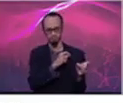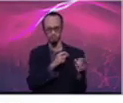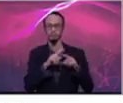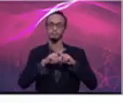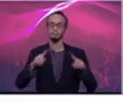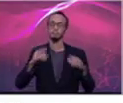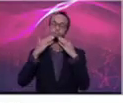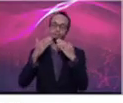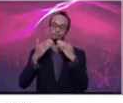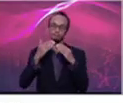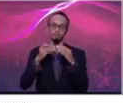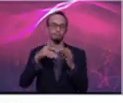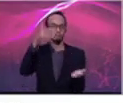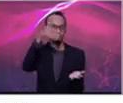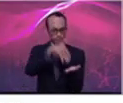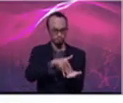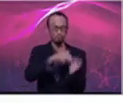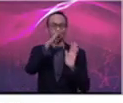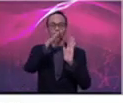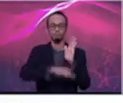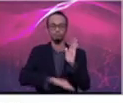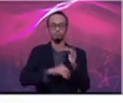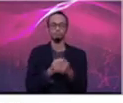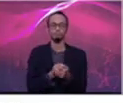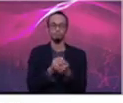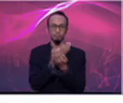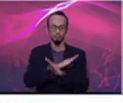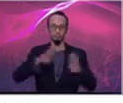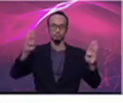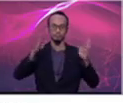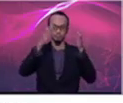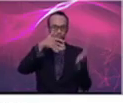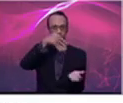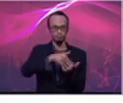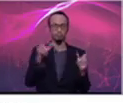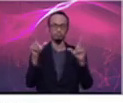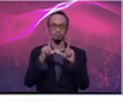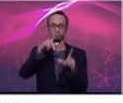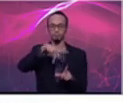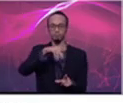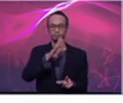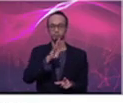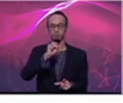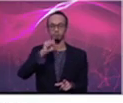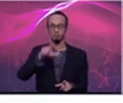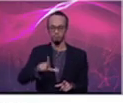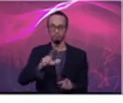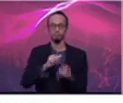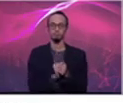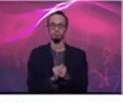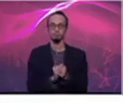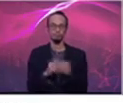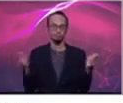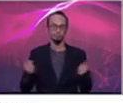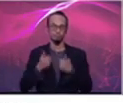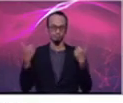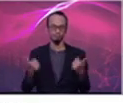dia bersyukur hukuman penjara dikurangkan menerusi pelepasan banduan secara berlesen pbsl Ihsan Madani sambutan